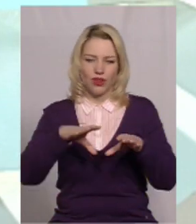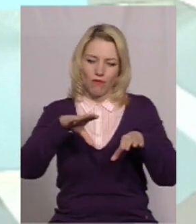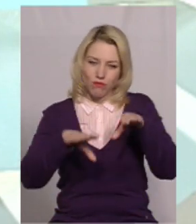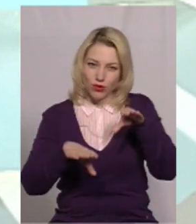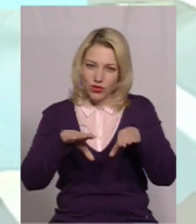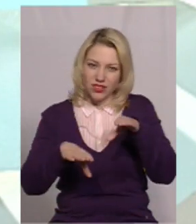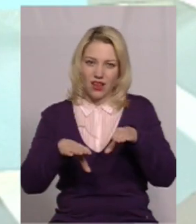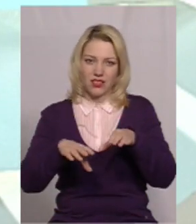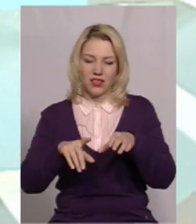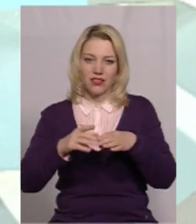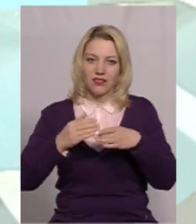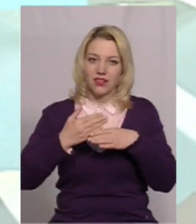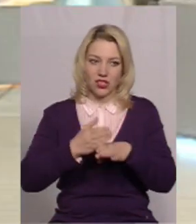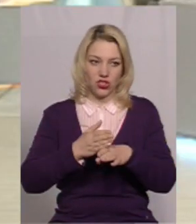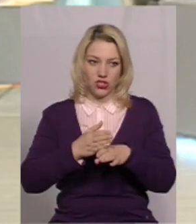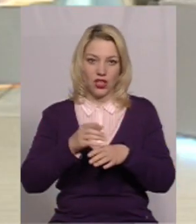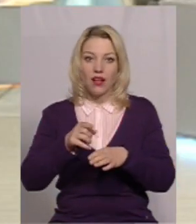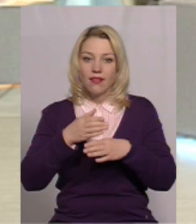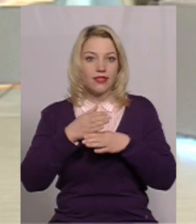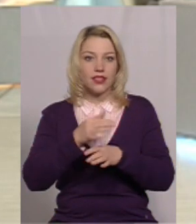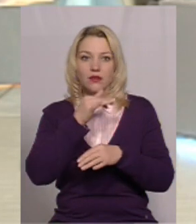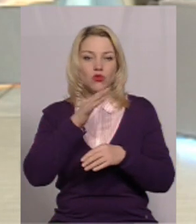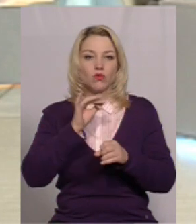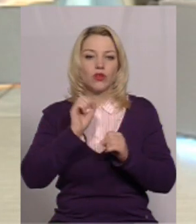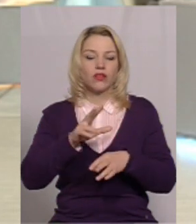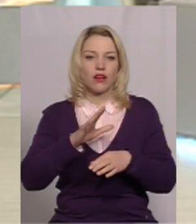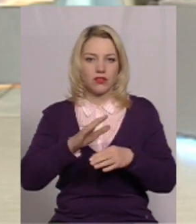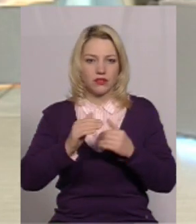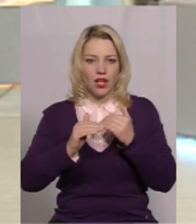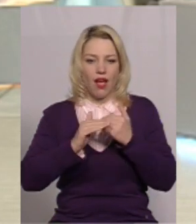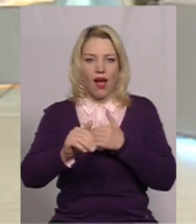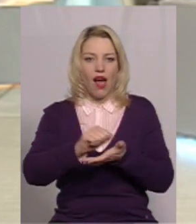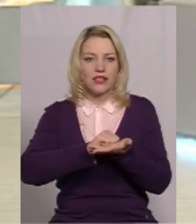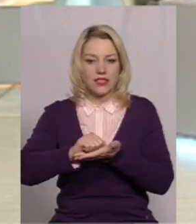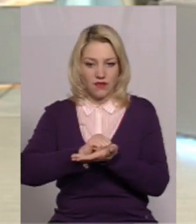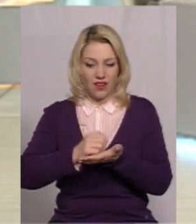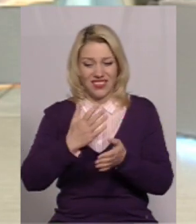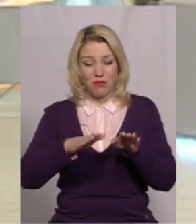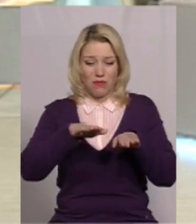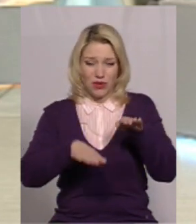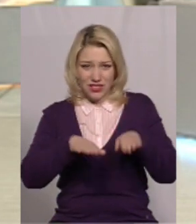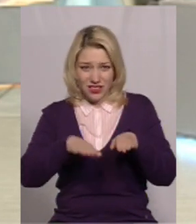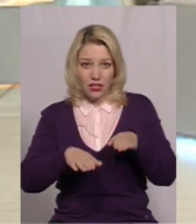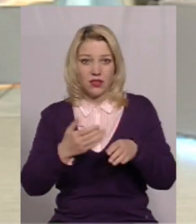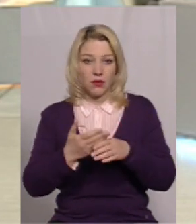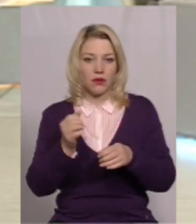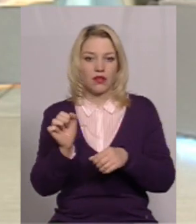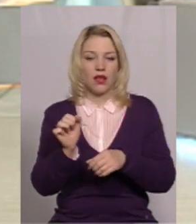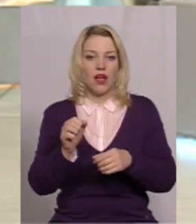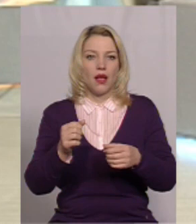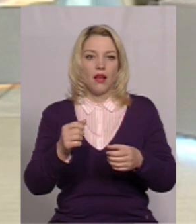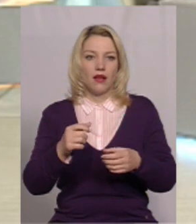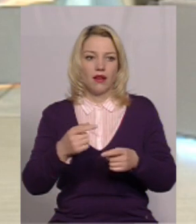просідань, тріщин, їх не може бути тріщин, як в асфальті, якісь просідання, ми їх можемо поправити. Тобто заїхав Мерседес важкий